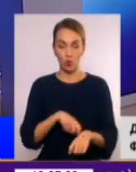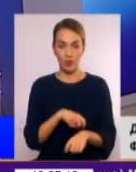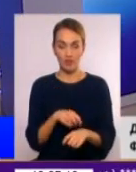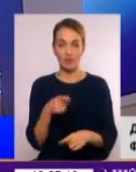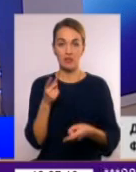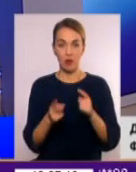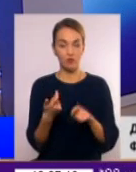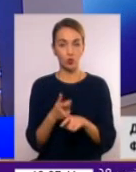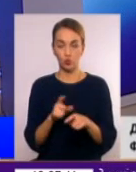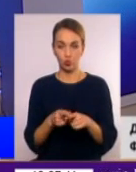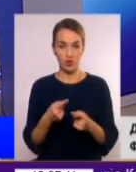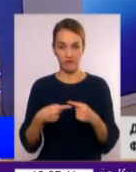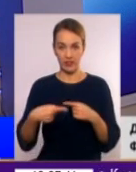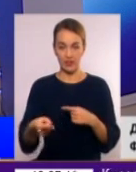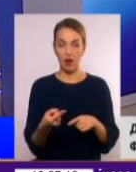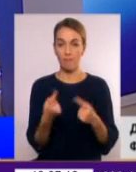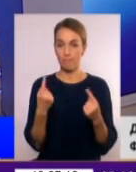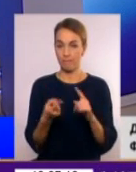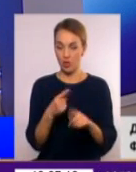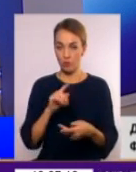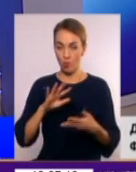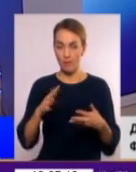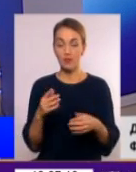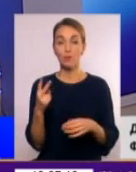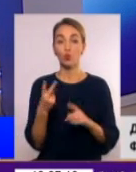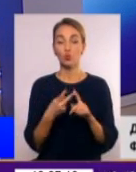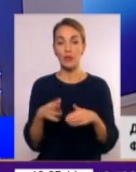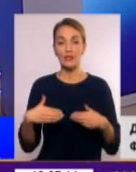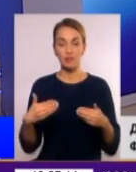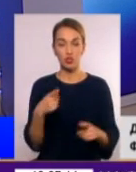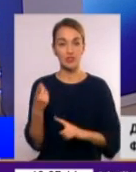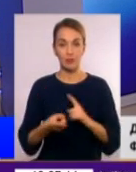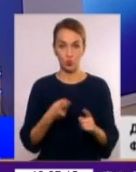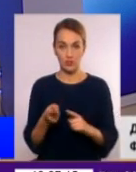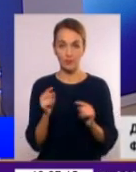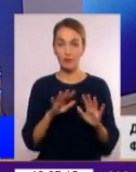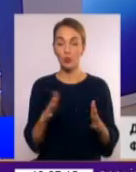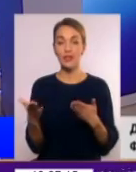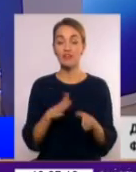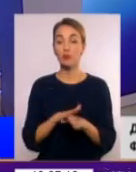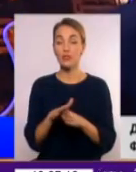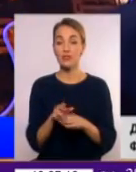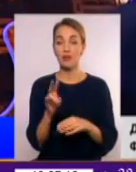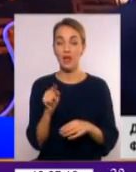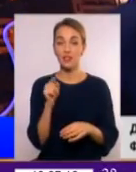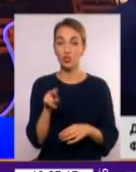Вона насправді дуже велика, це перший момент. І по-друге, вона динамічна, вона змінюється. Ті події, які відбулися на тій же